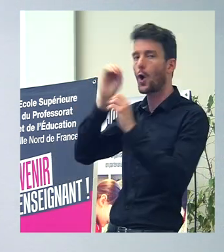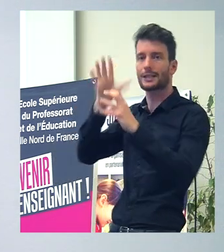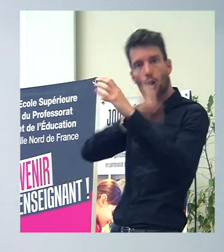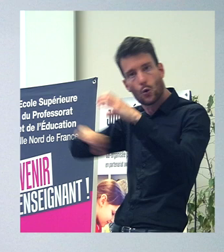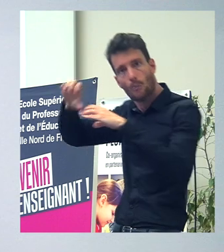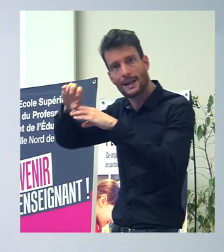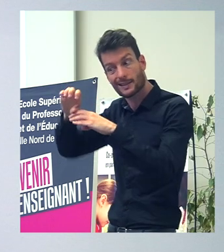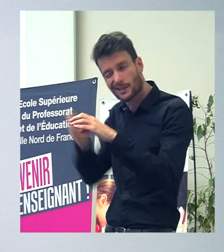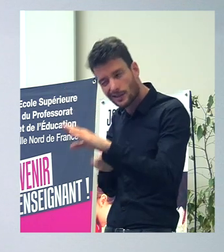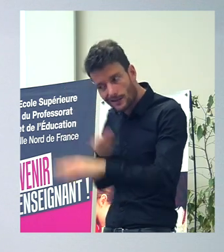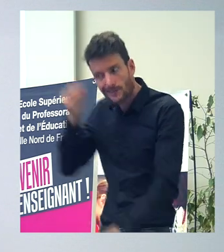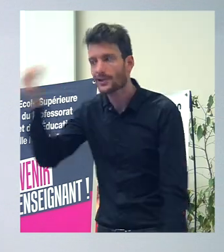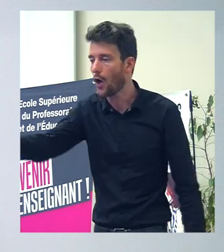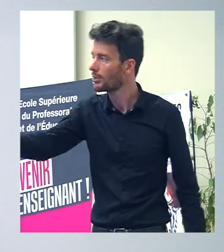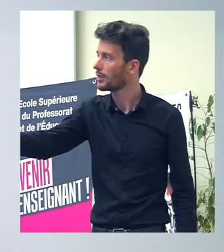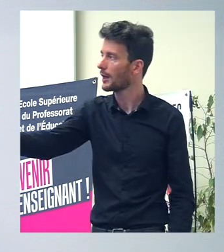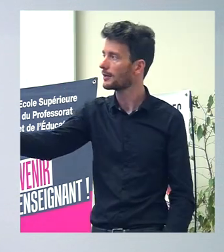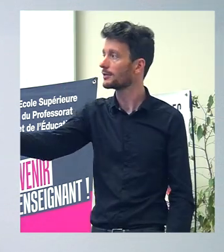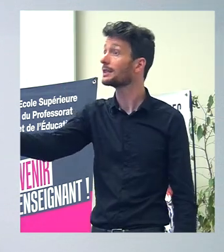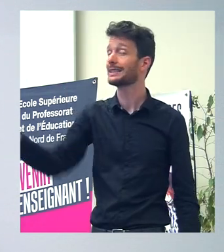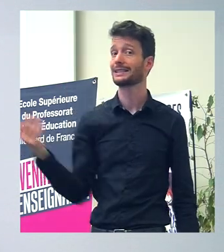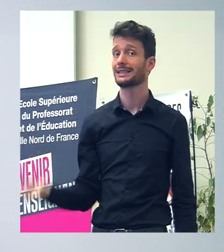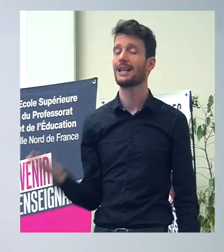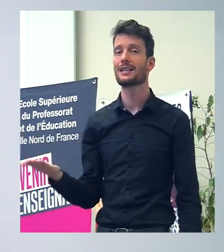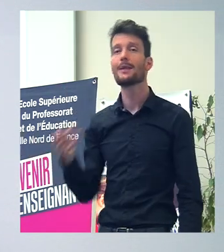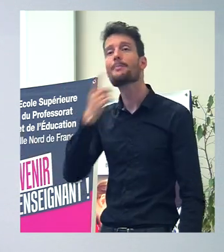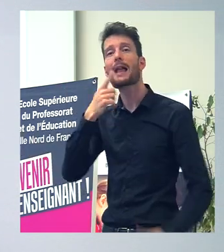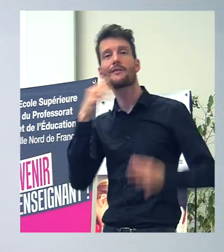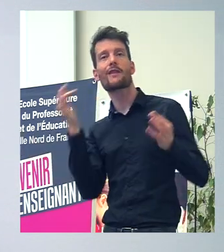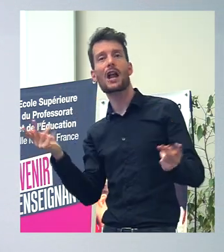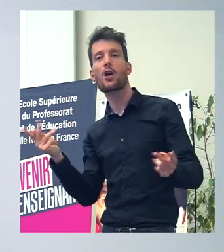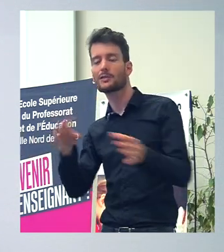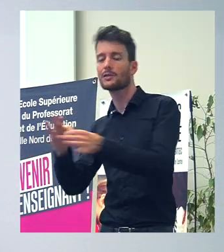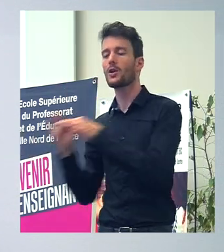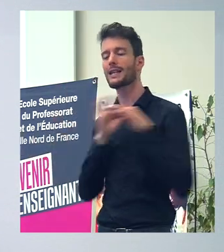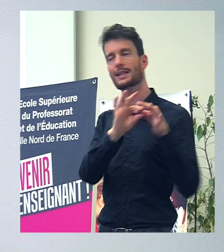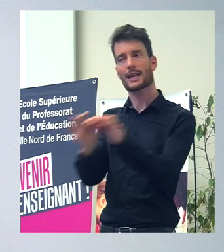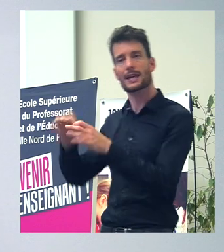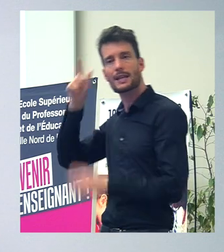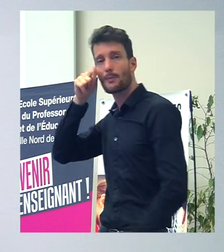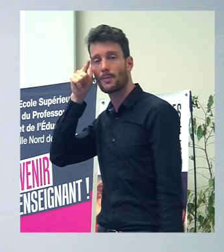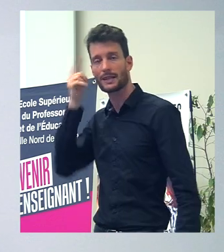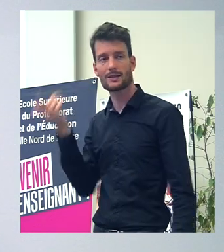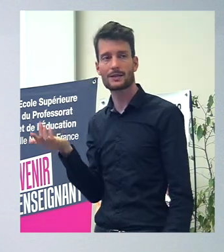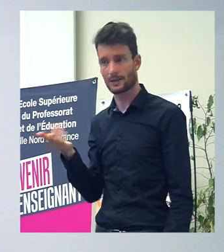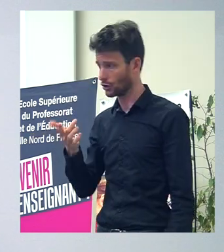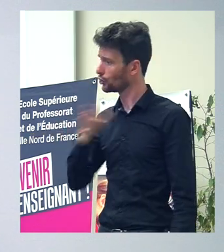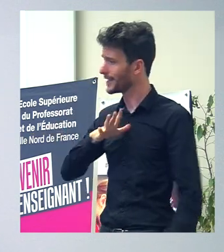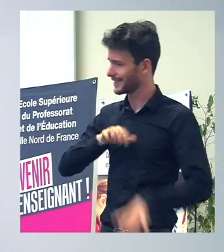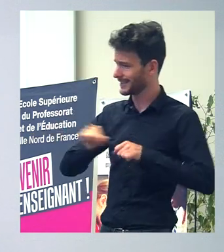lui apportez quelque chose. C'est ça, parler des valeurs de la solidarité de la République, c'est qu'on a un